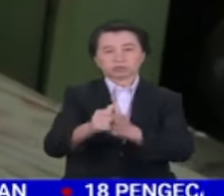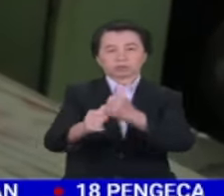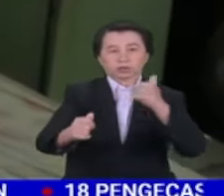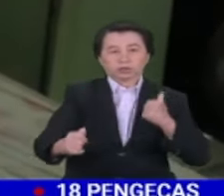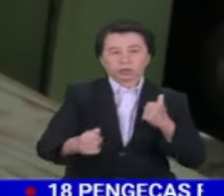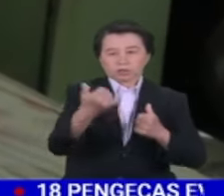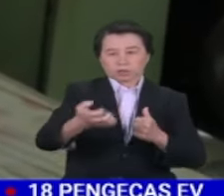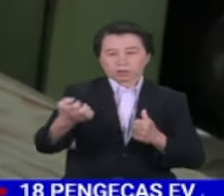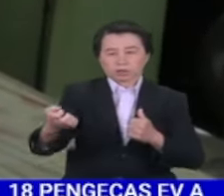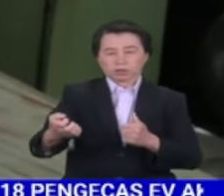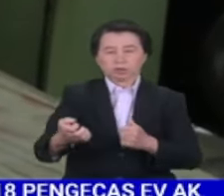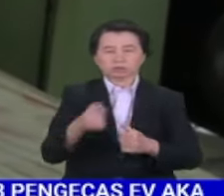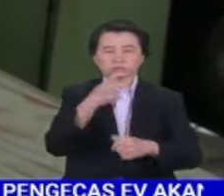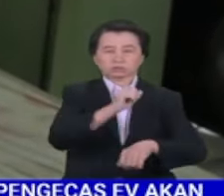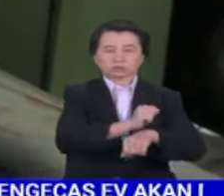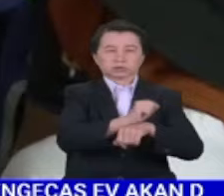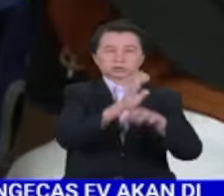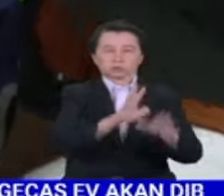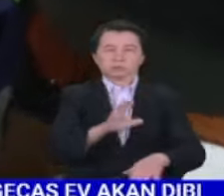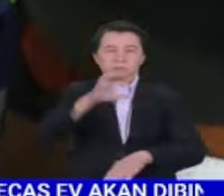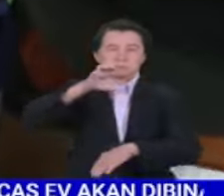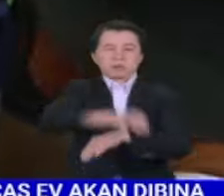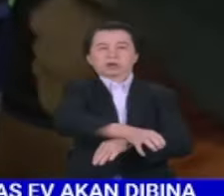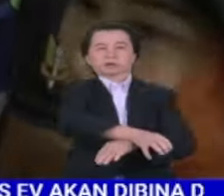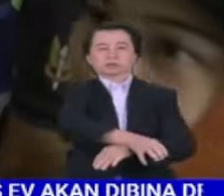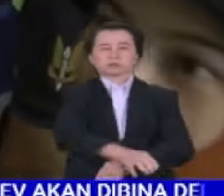mengingatkan elemen buruh paksa